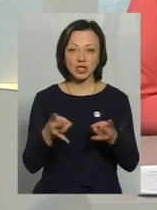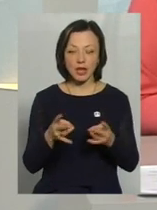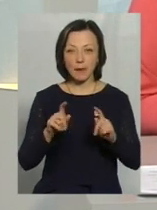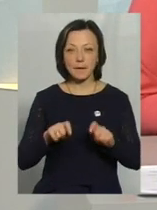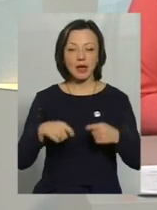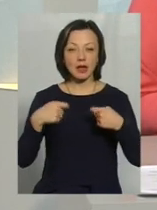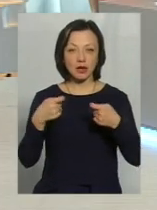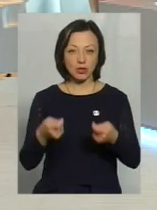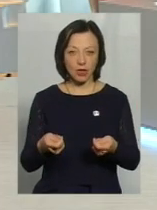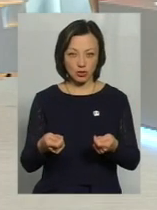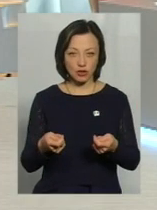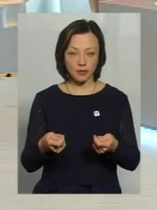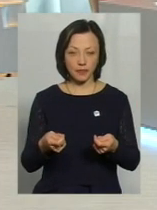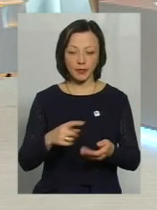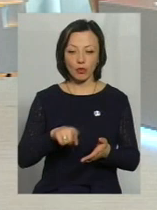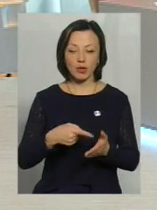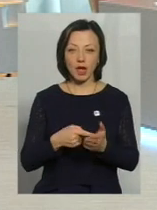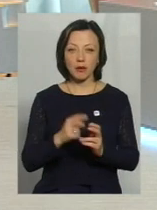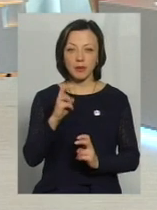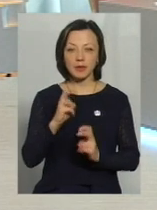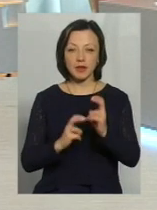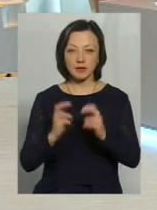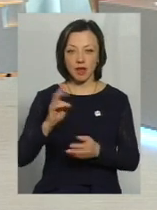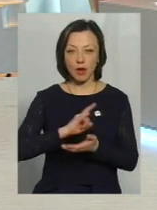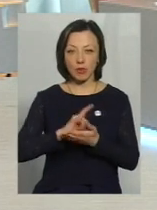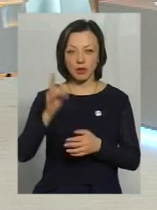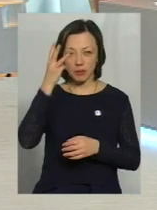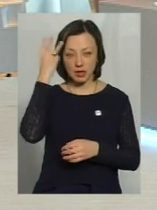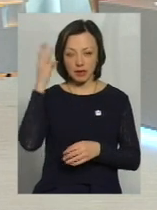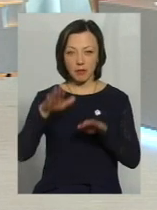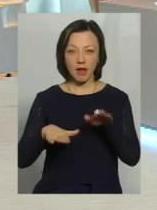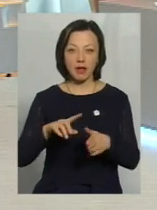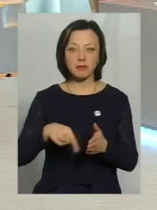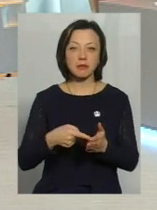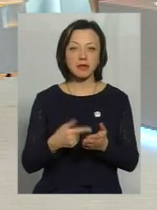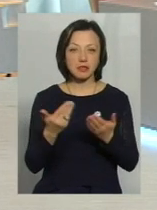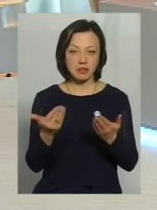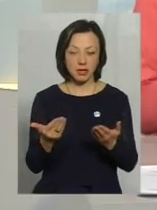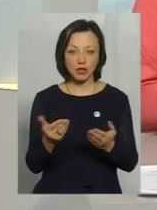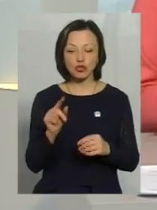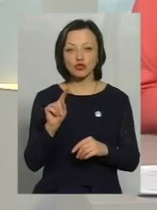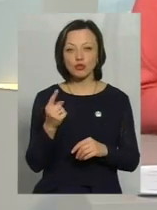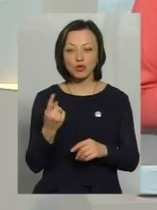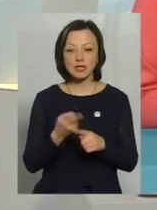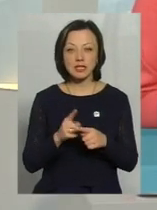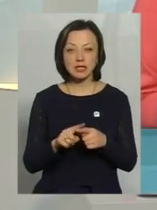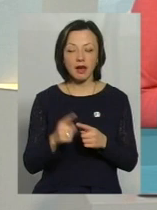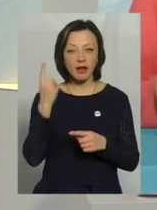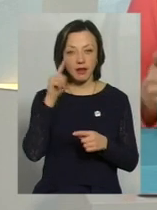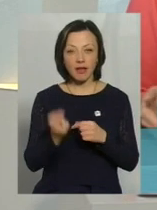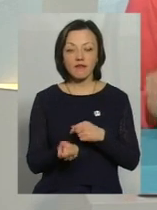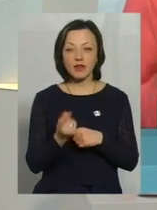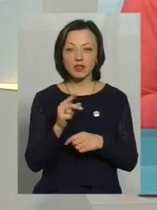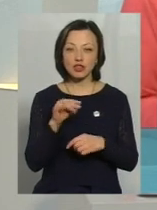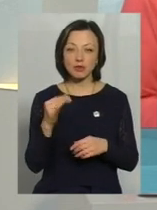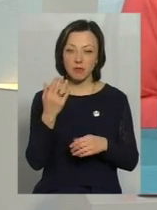передачі комунального підприємства «Аеропорт Хмельницький» на баланс міста. Чому взагалі ця ідея виникла, і